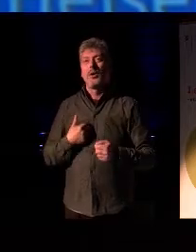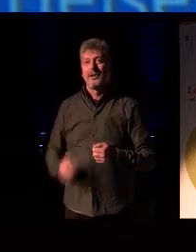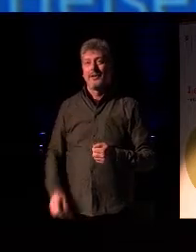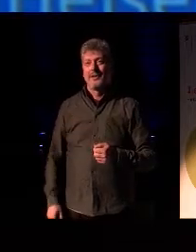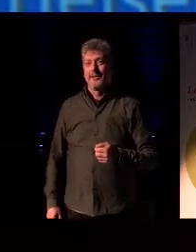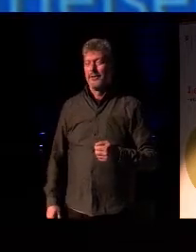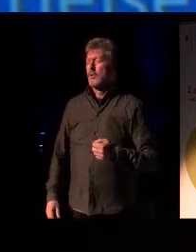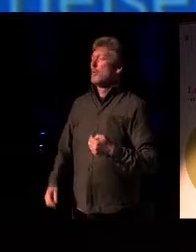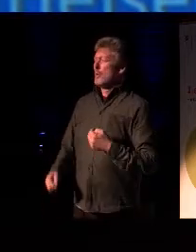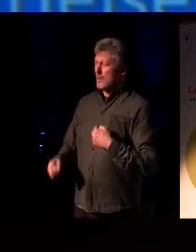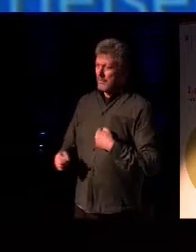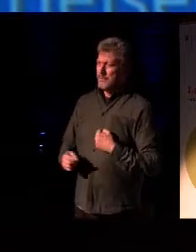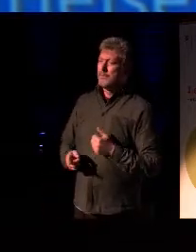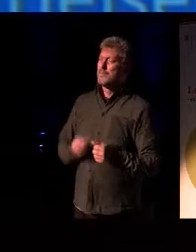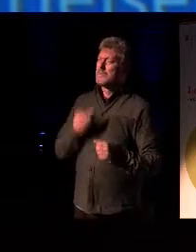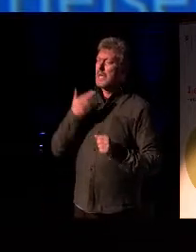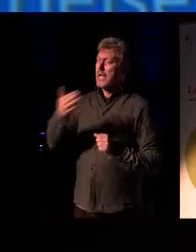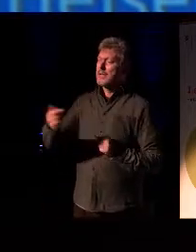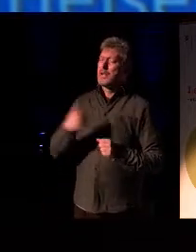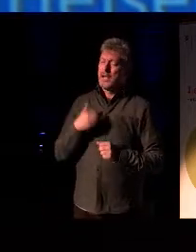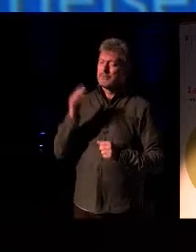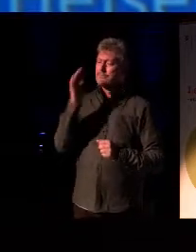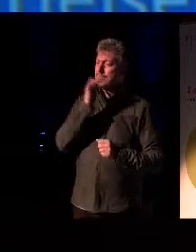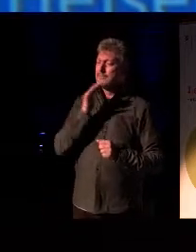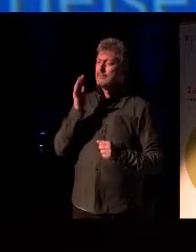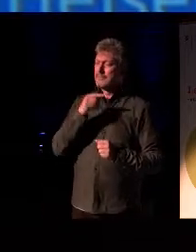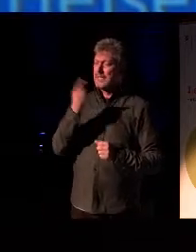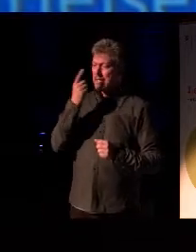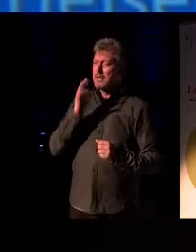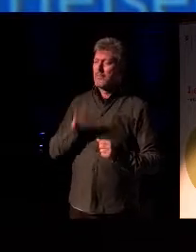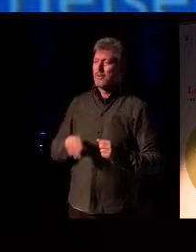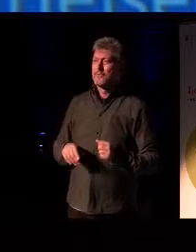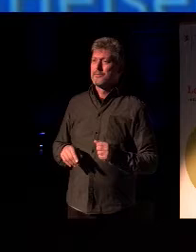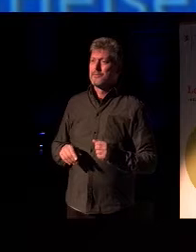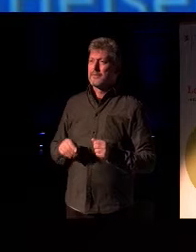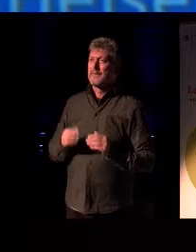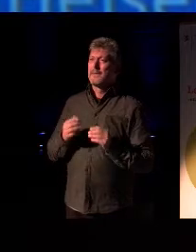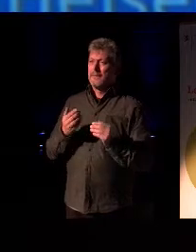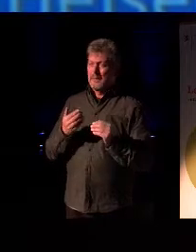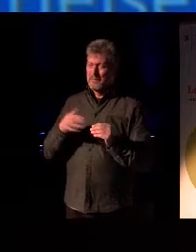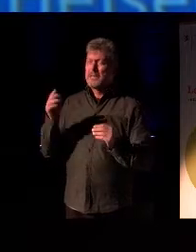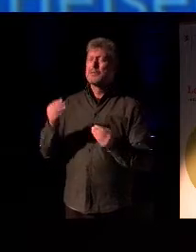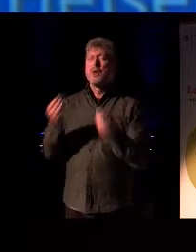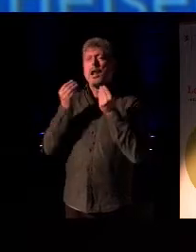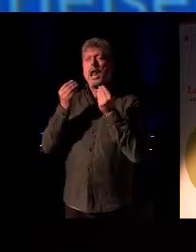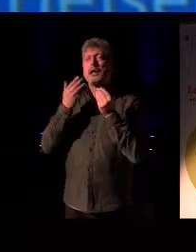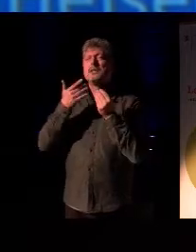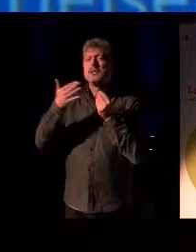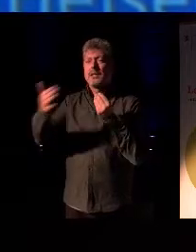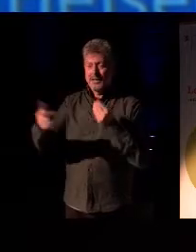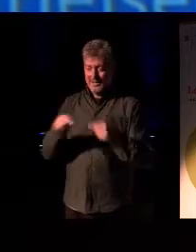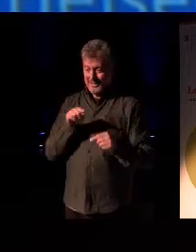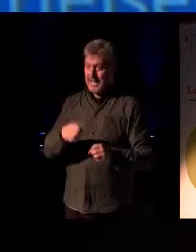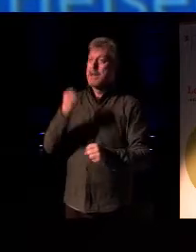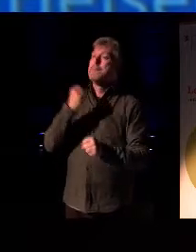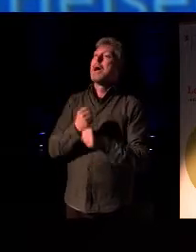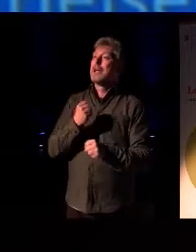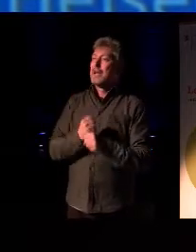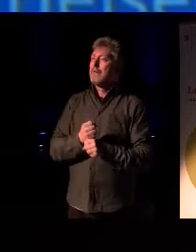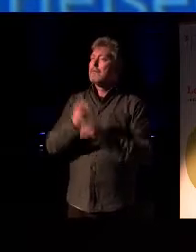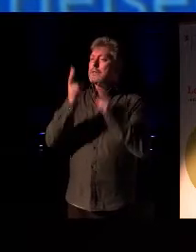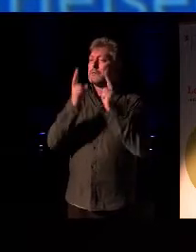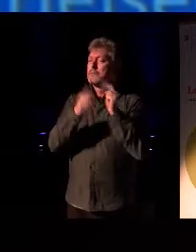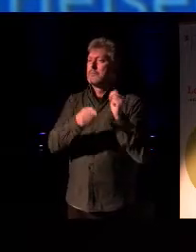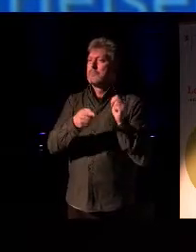Jeg har tenkt mye på det senere, og det meste jeg har lært senere bekrefter akkurat det den gamle